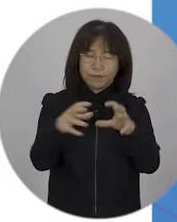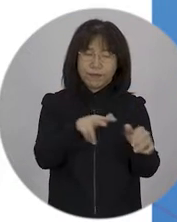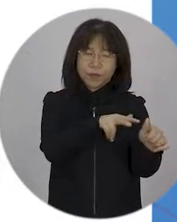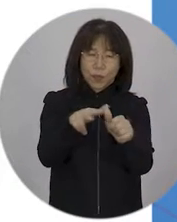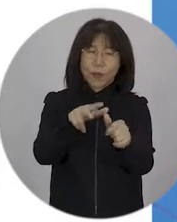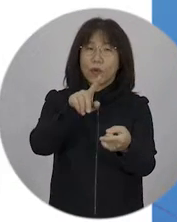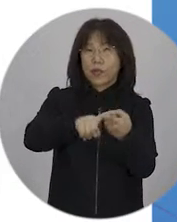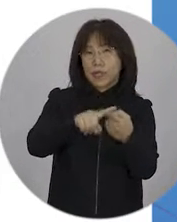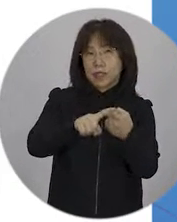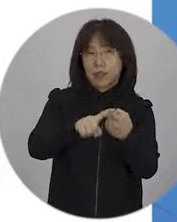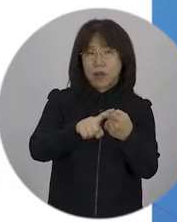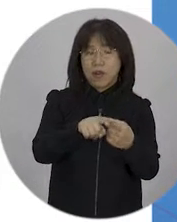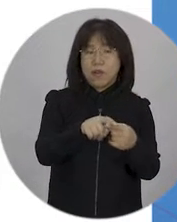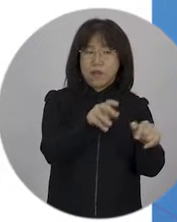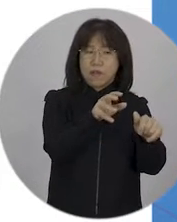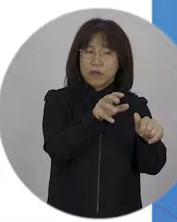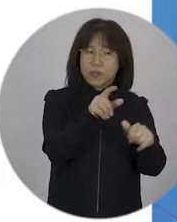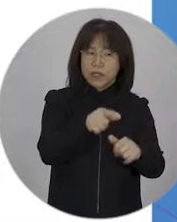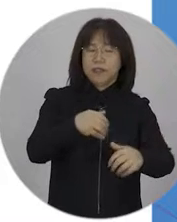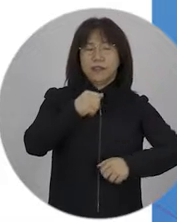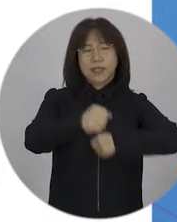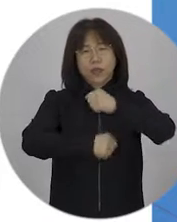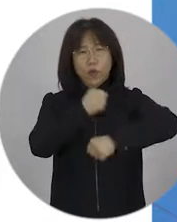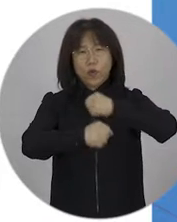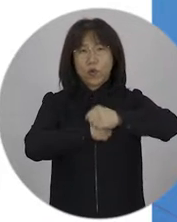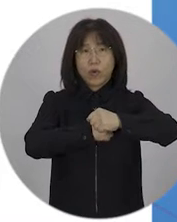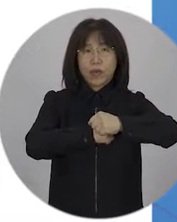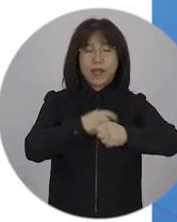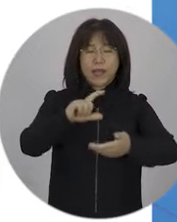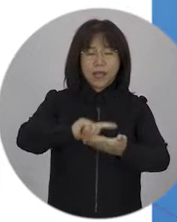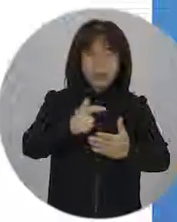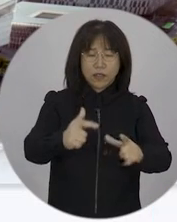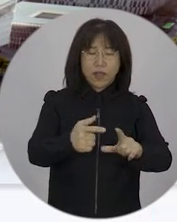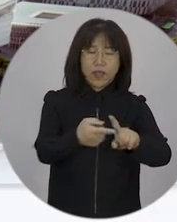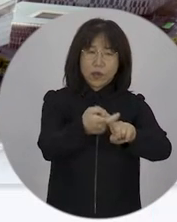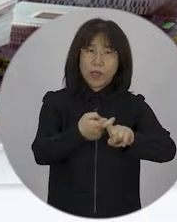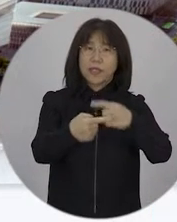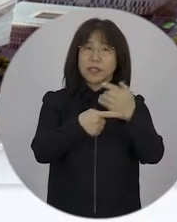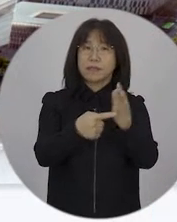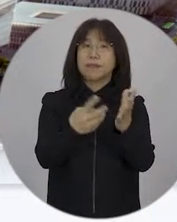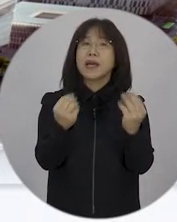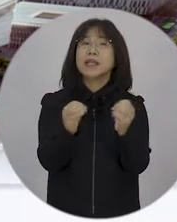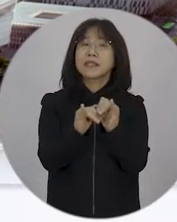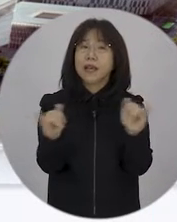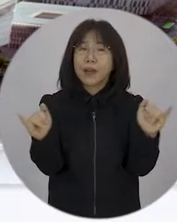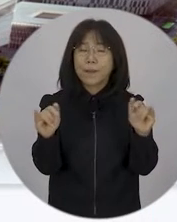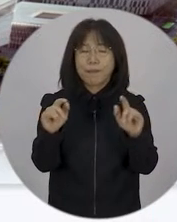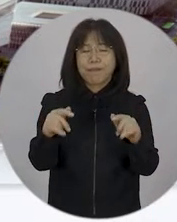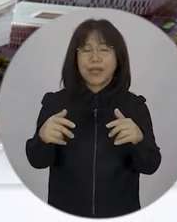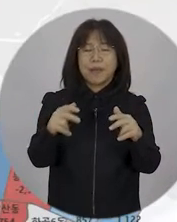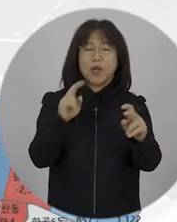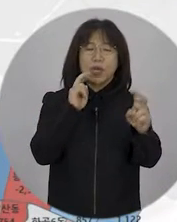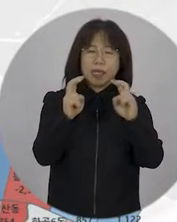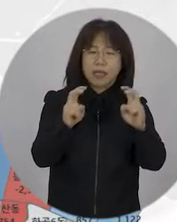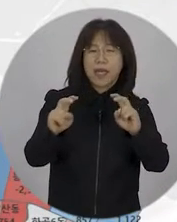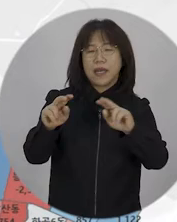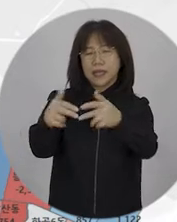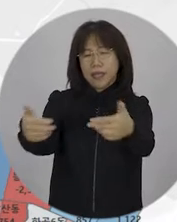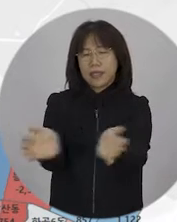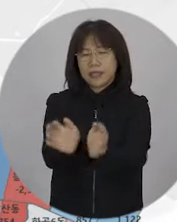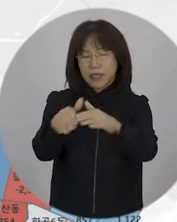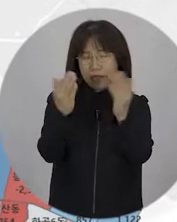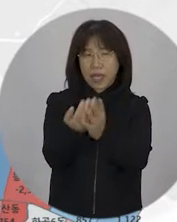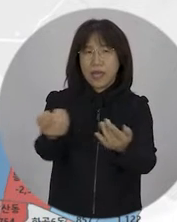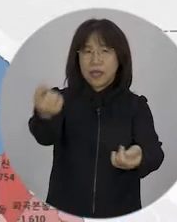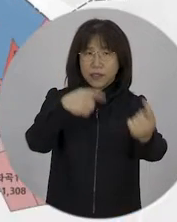봉 공익 발전에 기여할 수 있는 자유 주제로 강서구에 관심이 있는 구민과 기업 단체 라면 누구나 참여할 수